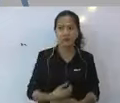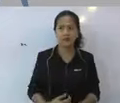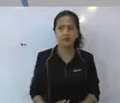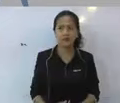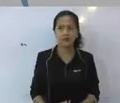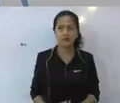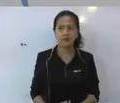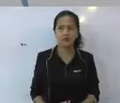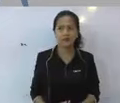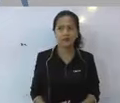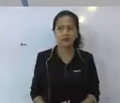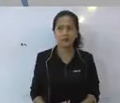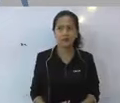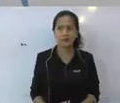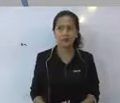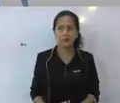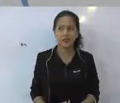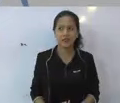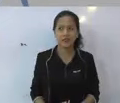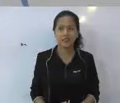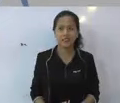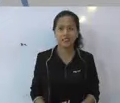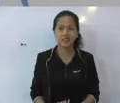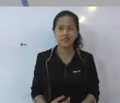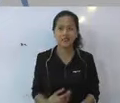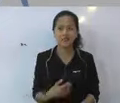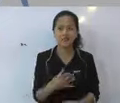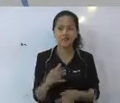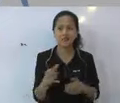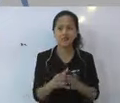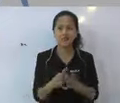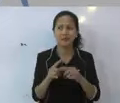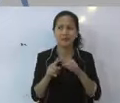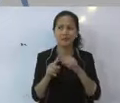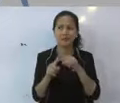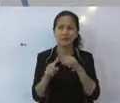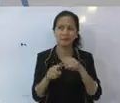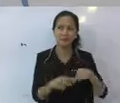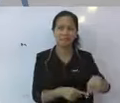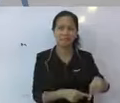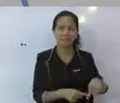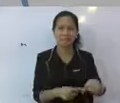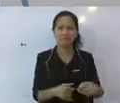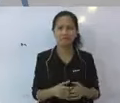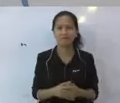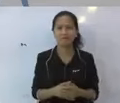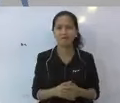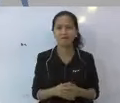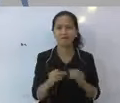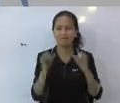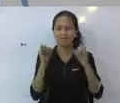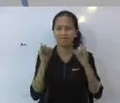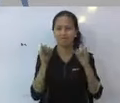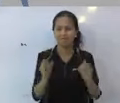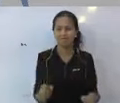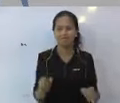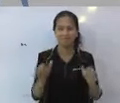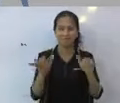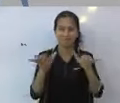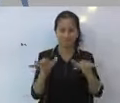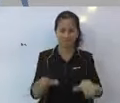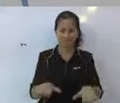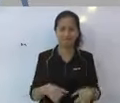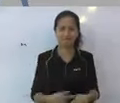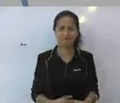kaya. Oo. So, depende yan. So, of course, individualized talaga tayo. Okay, maganda